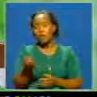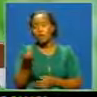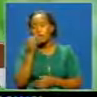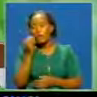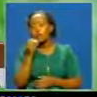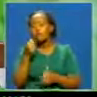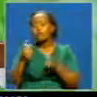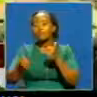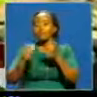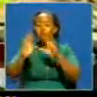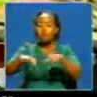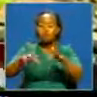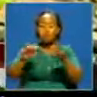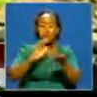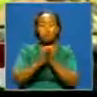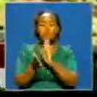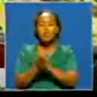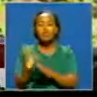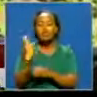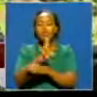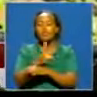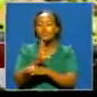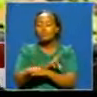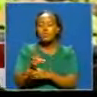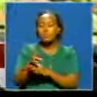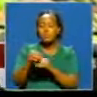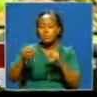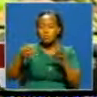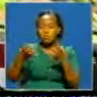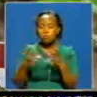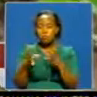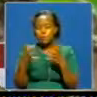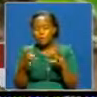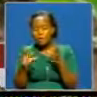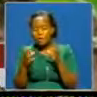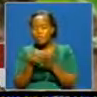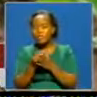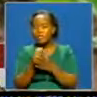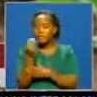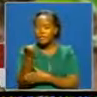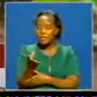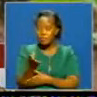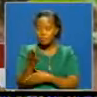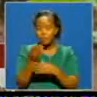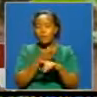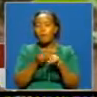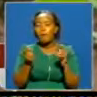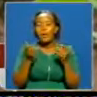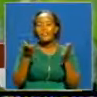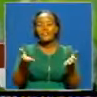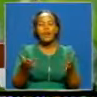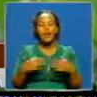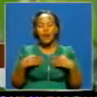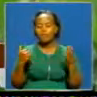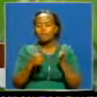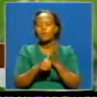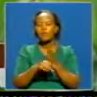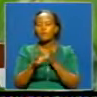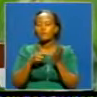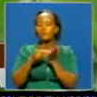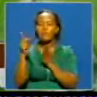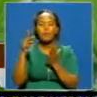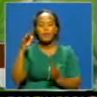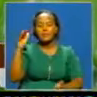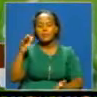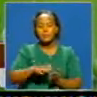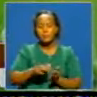bila kutumia kemikali huuzwa kwa bei za juu sokoni, kiwango cha uwekezaji kimesalia kuwa cha chini. Mkurugenzi mkuu